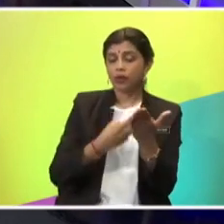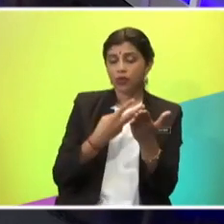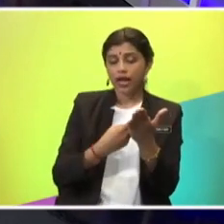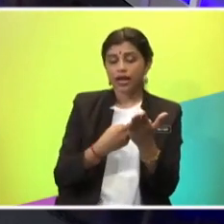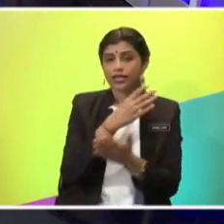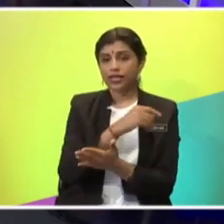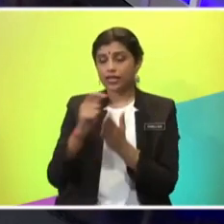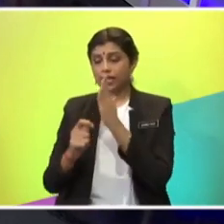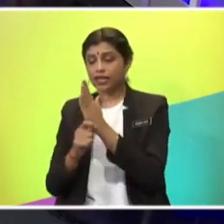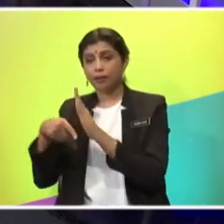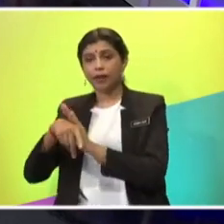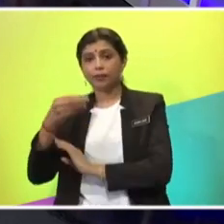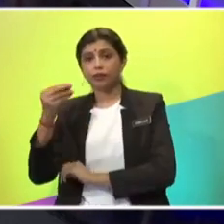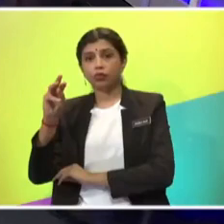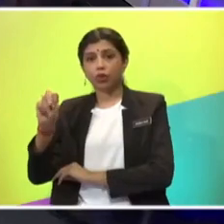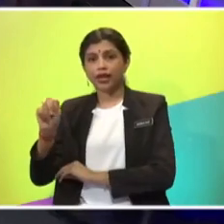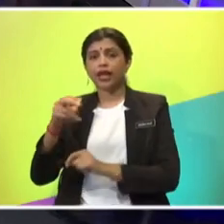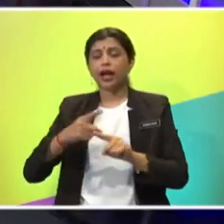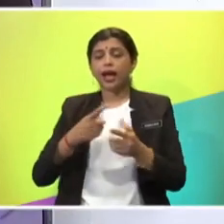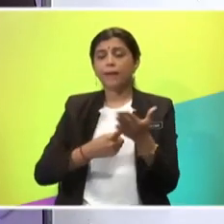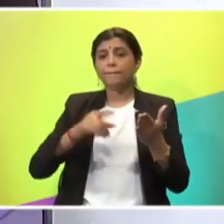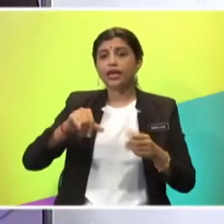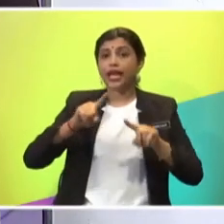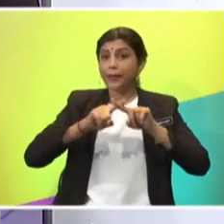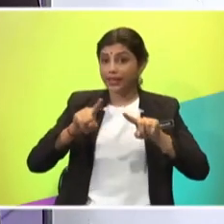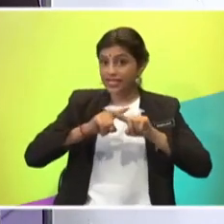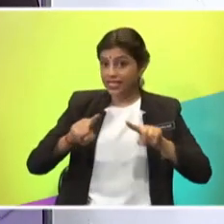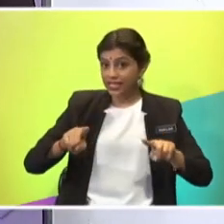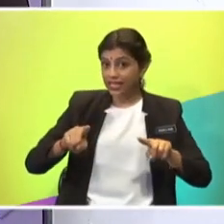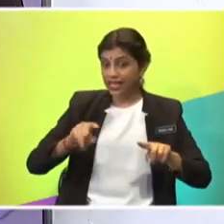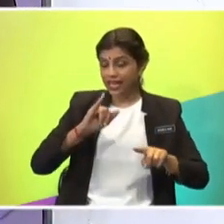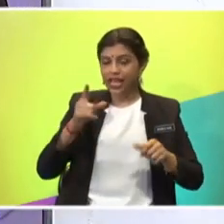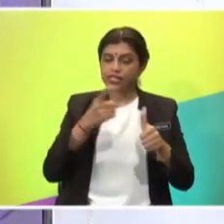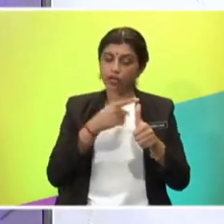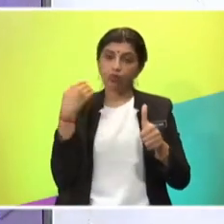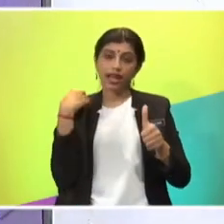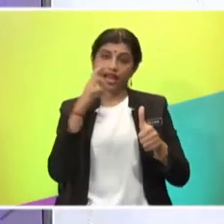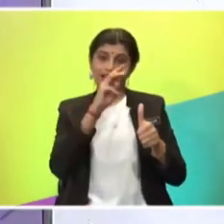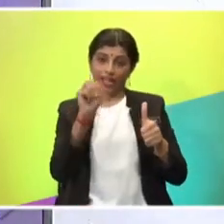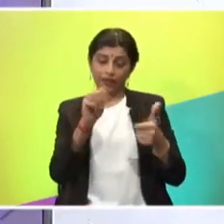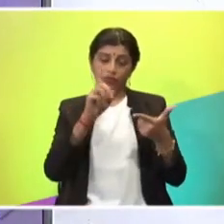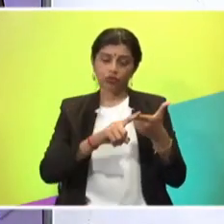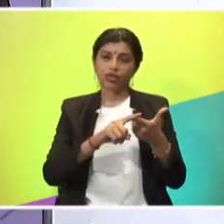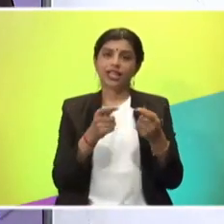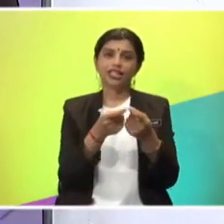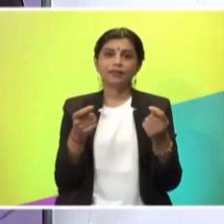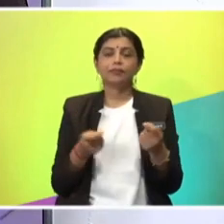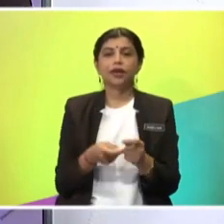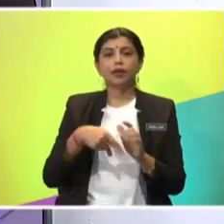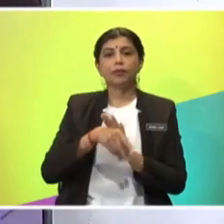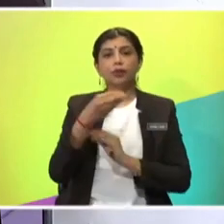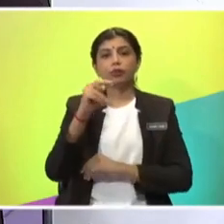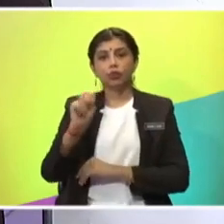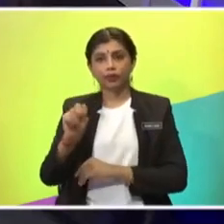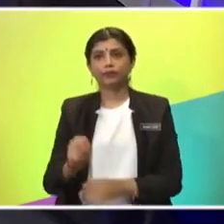Ya, pada unit dan nilai tempat perpuluhan tu lah. Tempat perpuluhan. Baik. Okey, seterusnya untuk